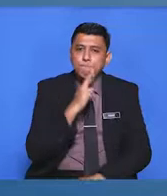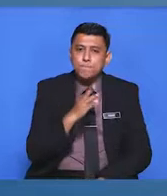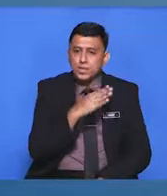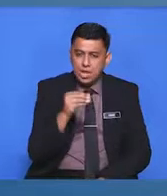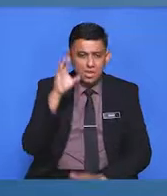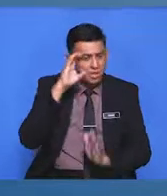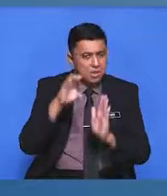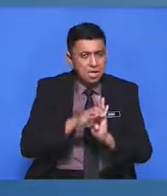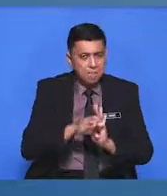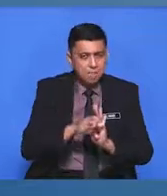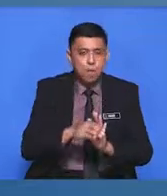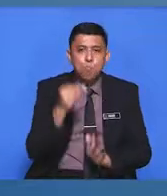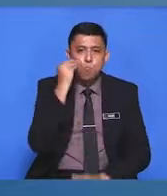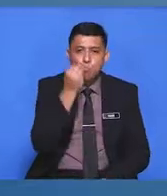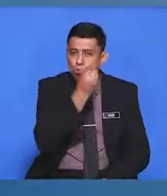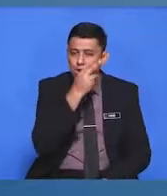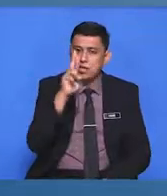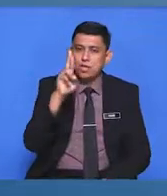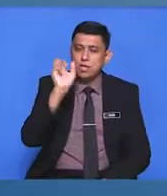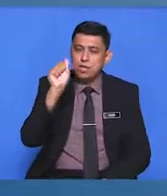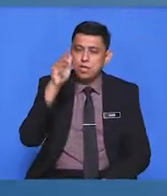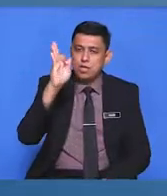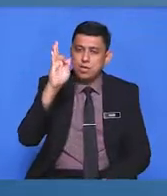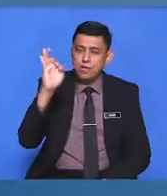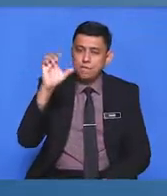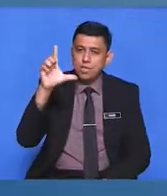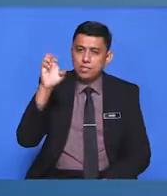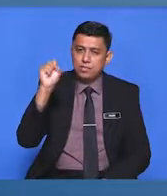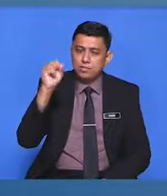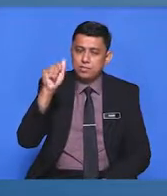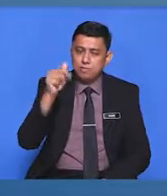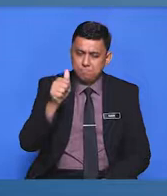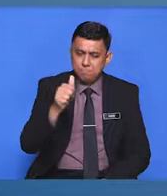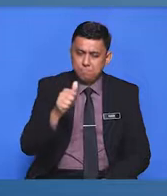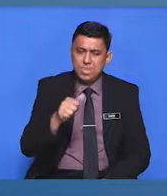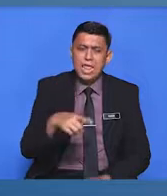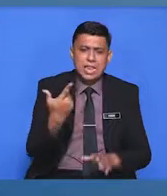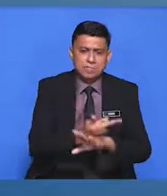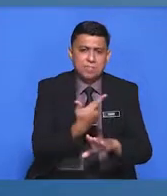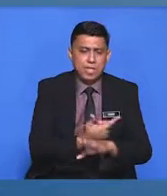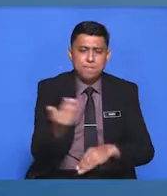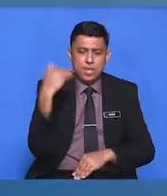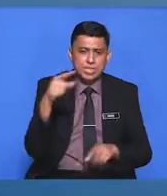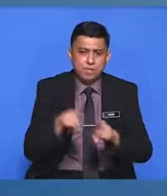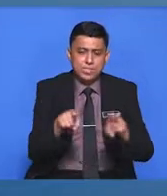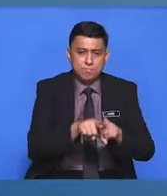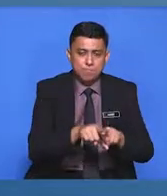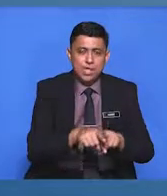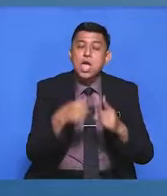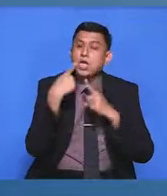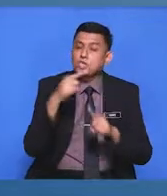raya, logo Bank Negara, warna merah dan gambar bunga